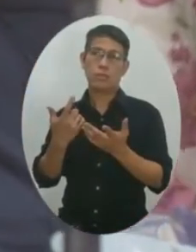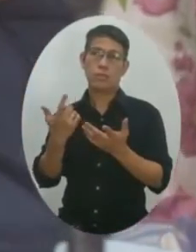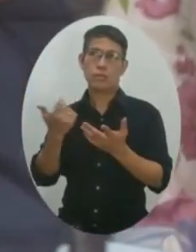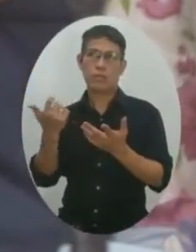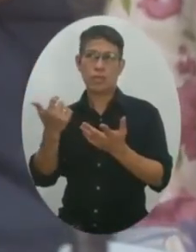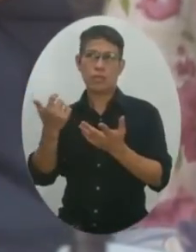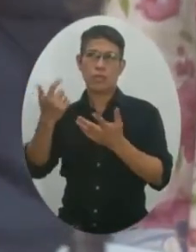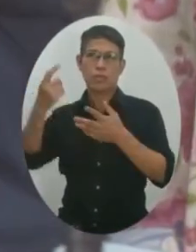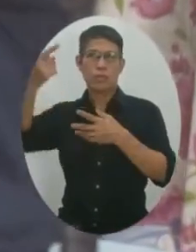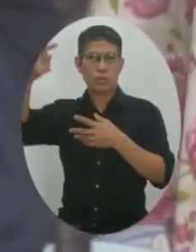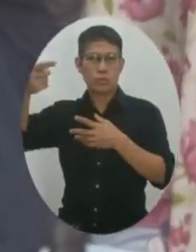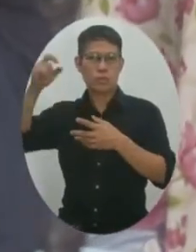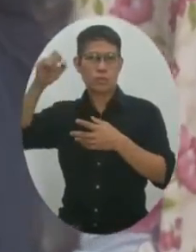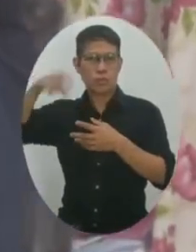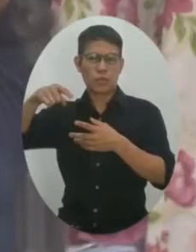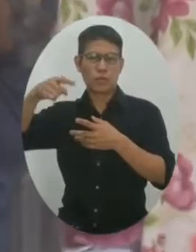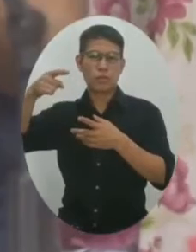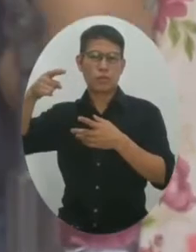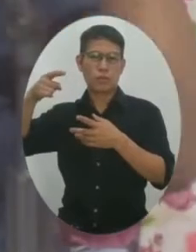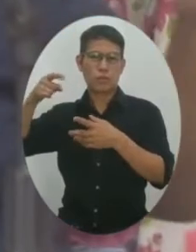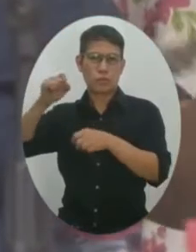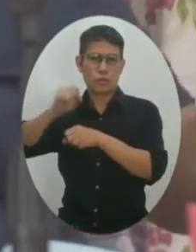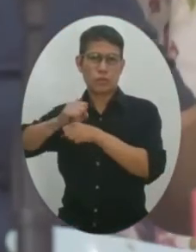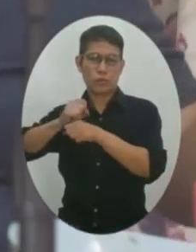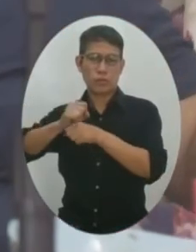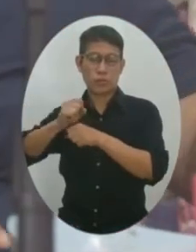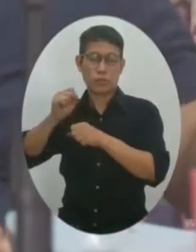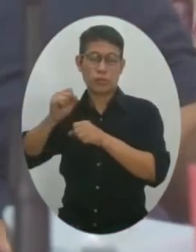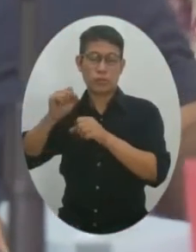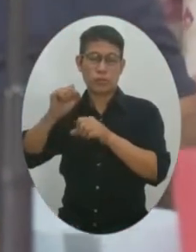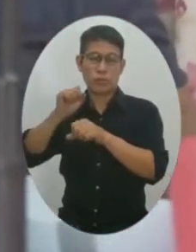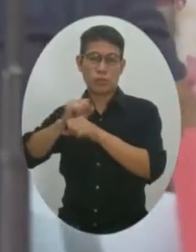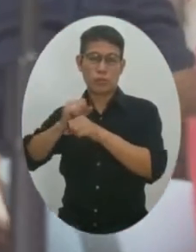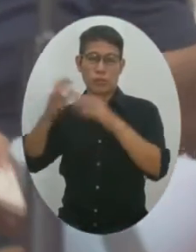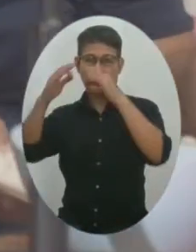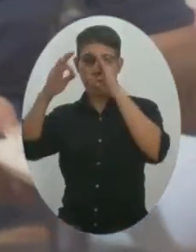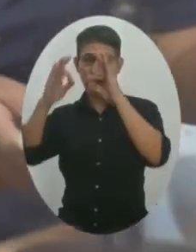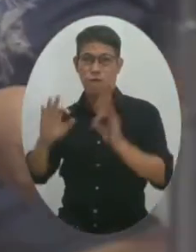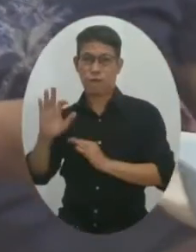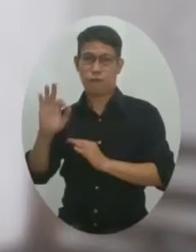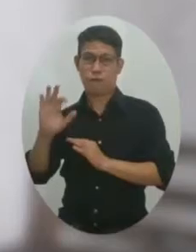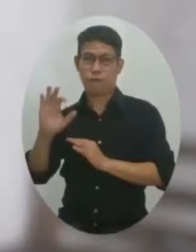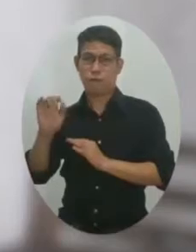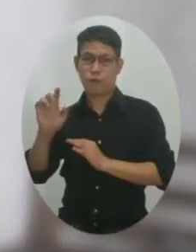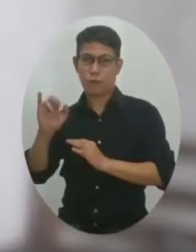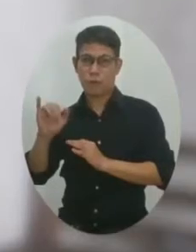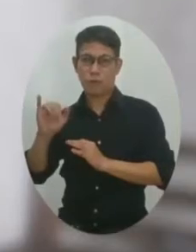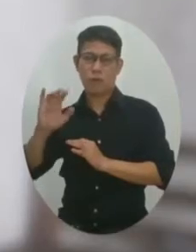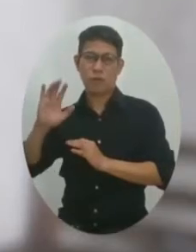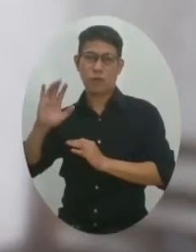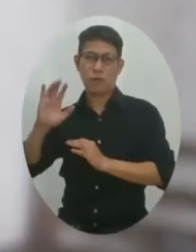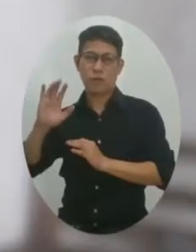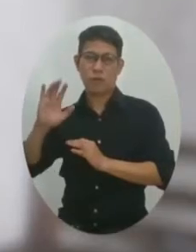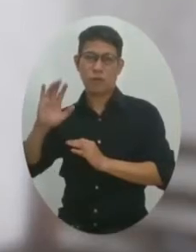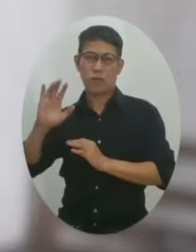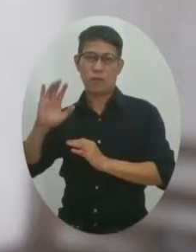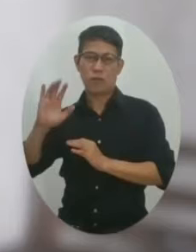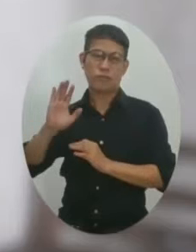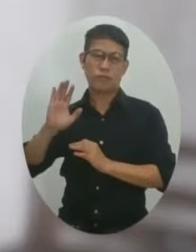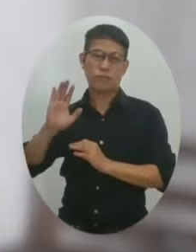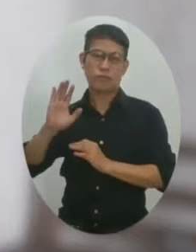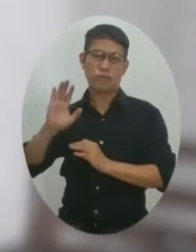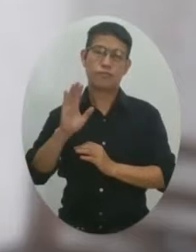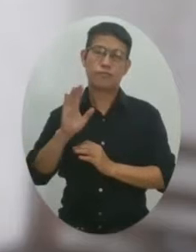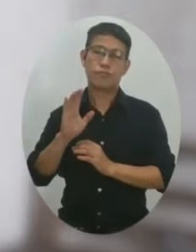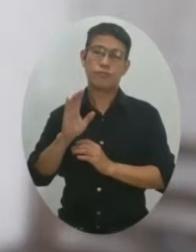Tapos may kuya rin po ako na nagtatrabaho sa factory worker po. Before po is